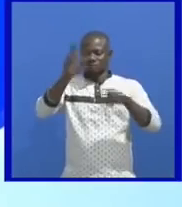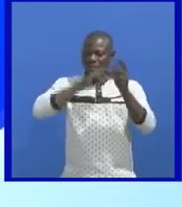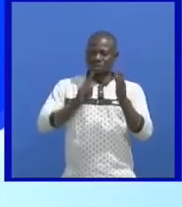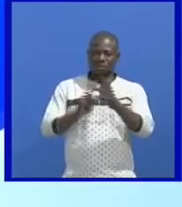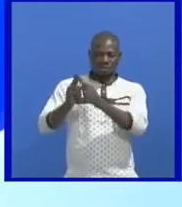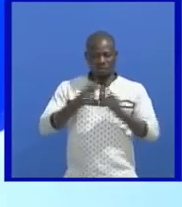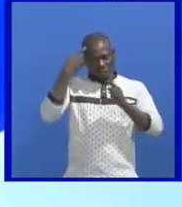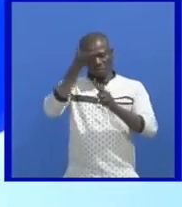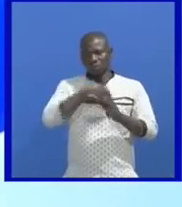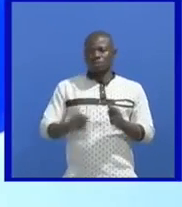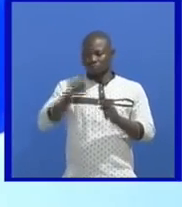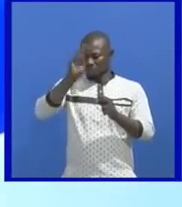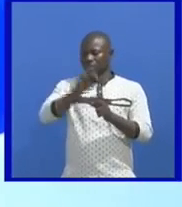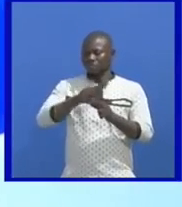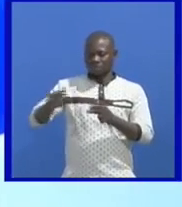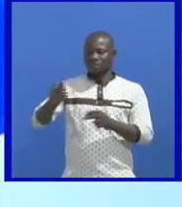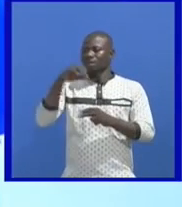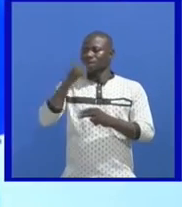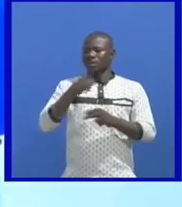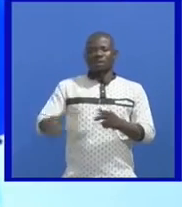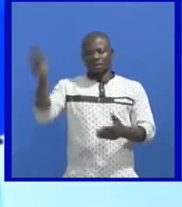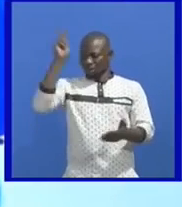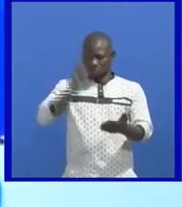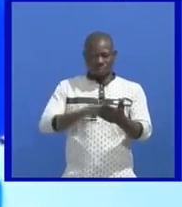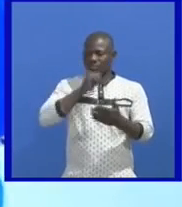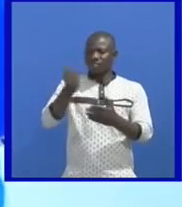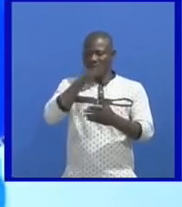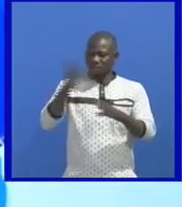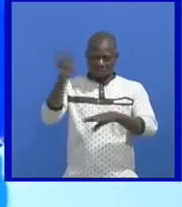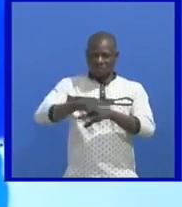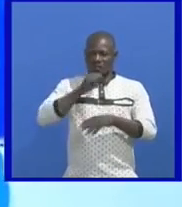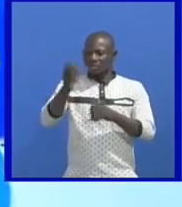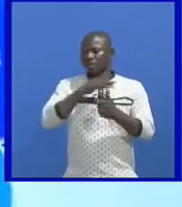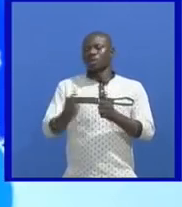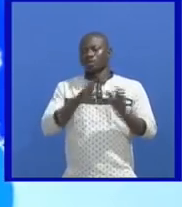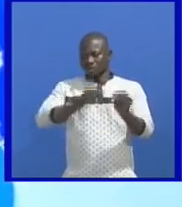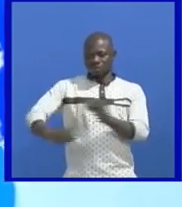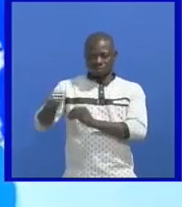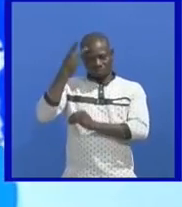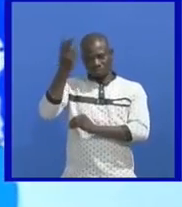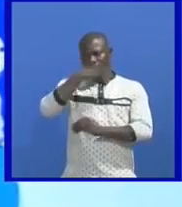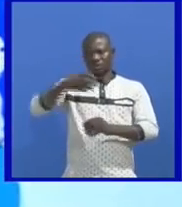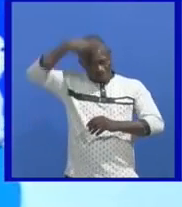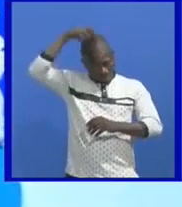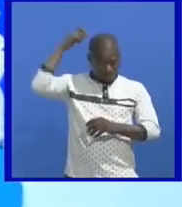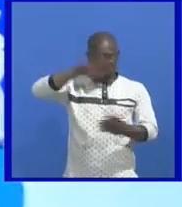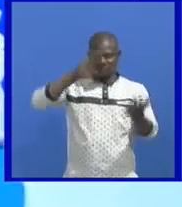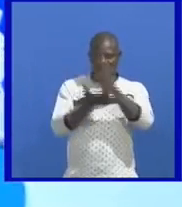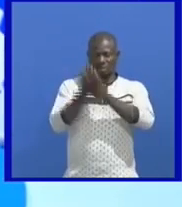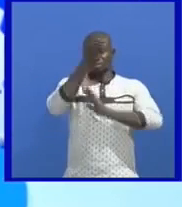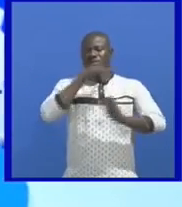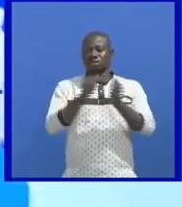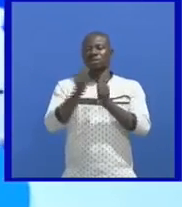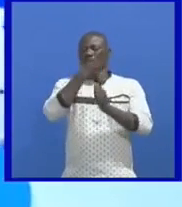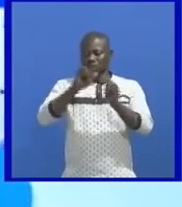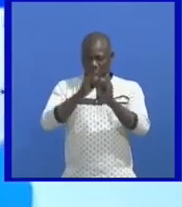et le changement UPC n'ont pas convaincu le parti du Lion. Face à la presse ce matin, l'UPC a maintenu son soutien